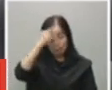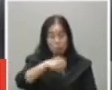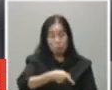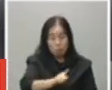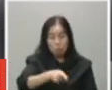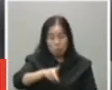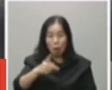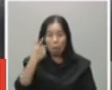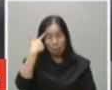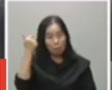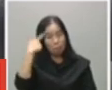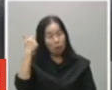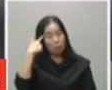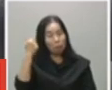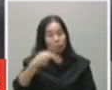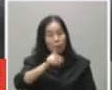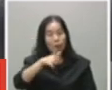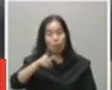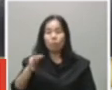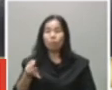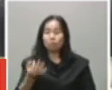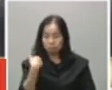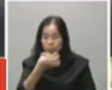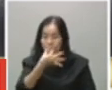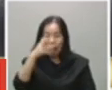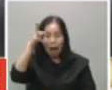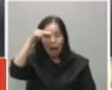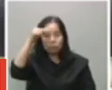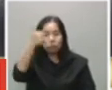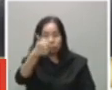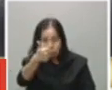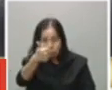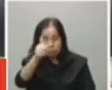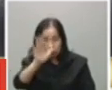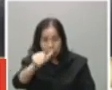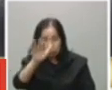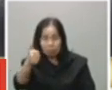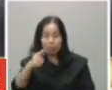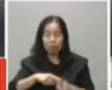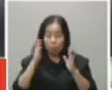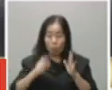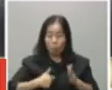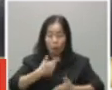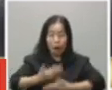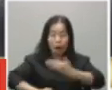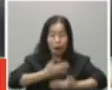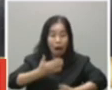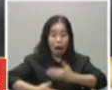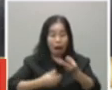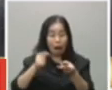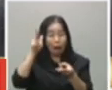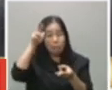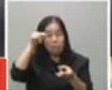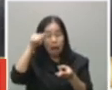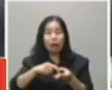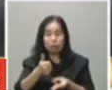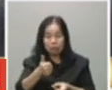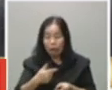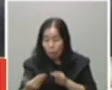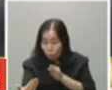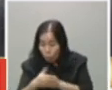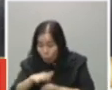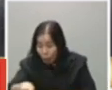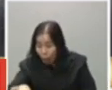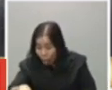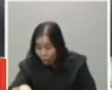เด็กประถมป.5 ป.6 เสพยาบ้าแล้วคนที่เป็นพ่อค้าก็เด็กขายเด็กนะครับถ้าไม่รู้ก็รู้นะ